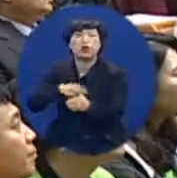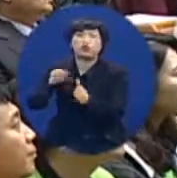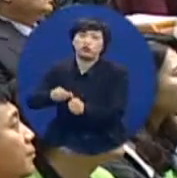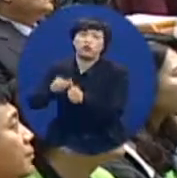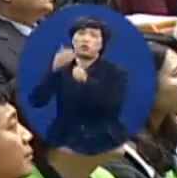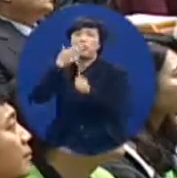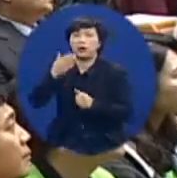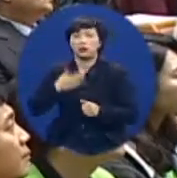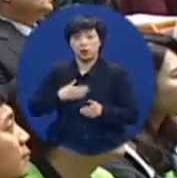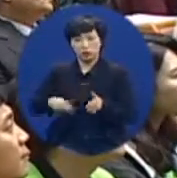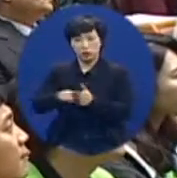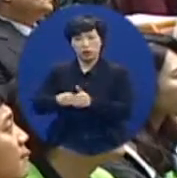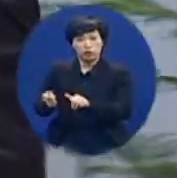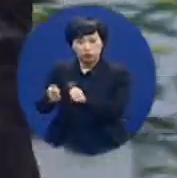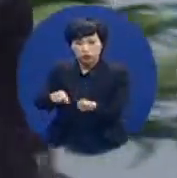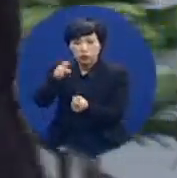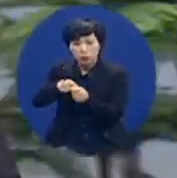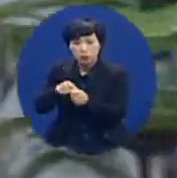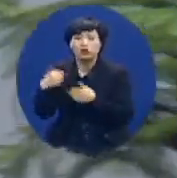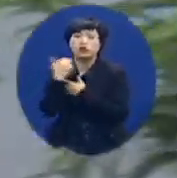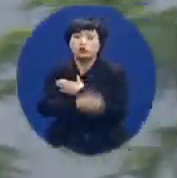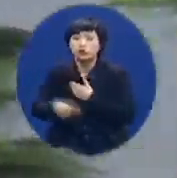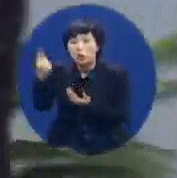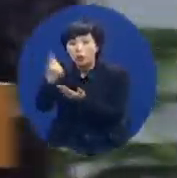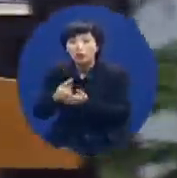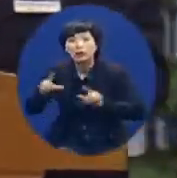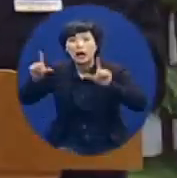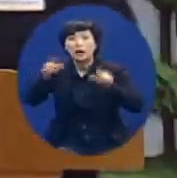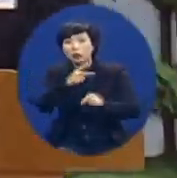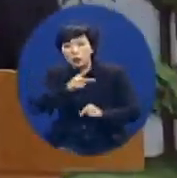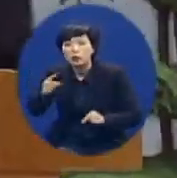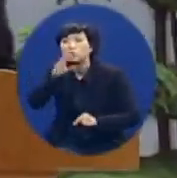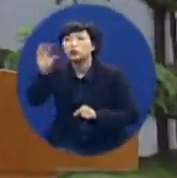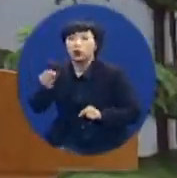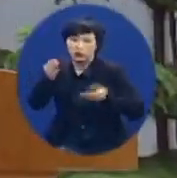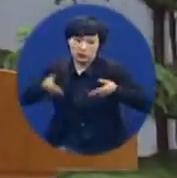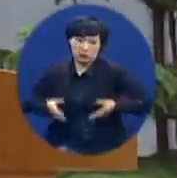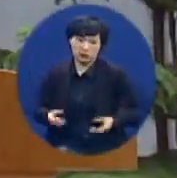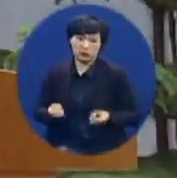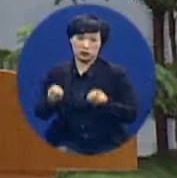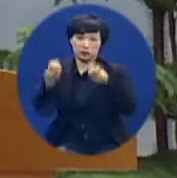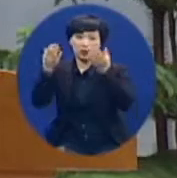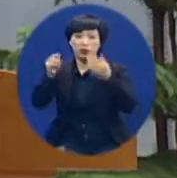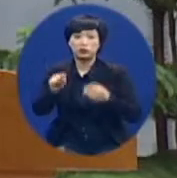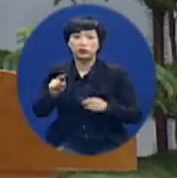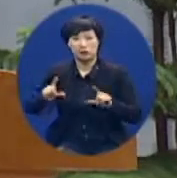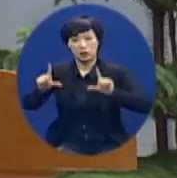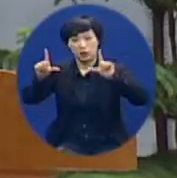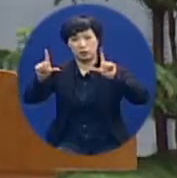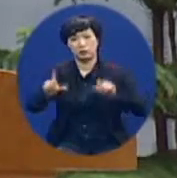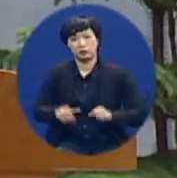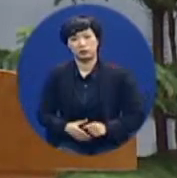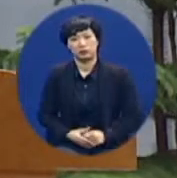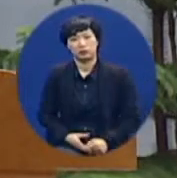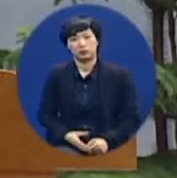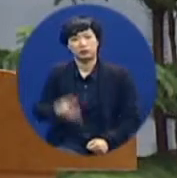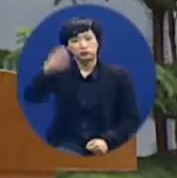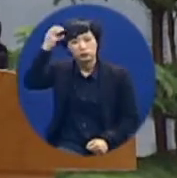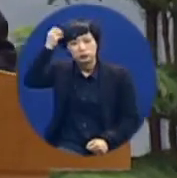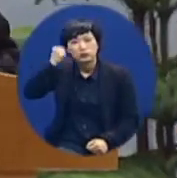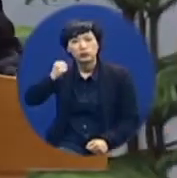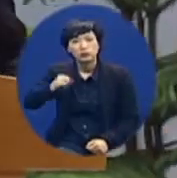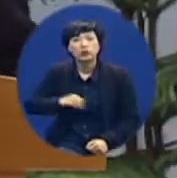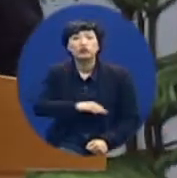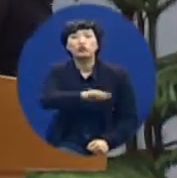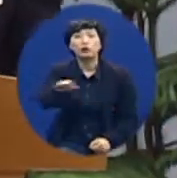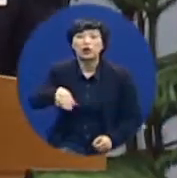나를 위해 죽으려고 육신으로 오신 날이 성탄이이 말입니다 아멘 이날 우리는 어떻